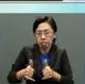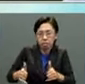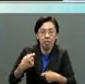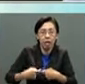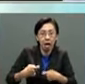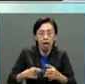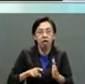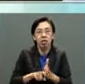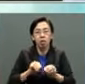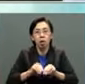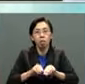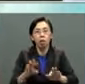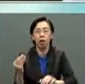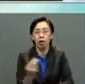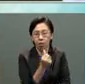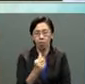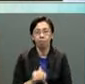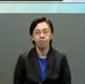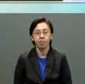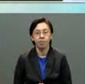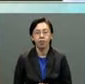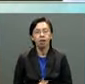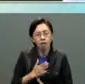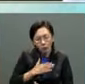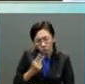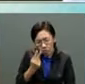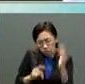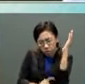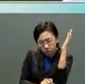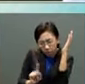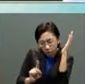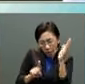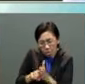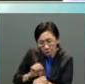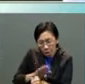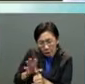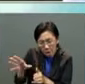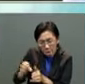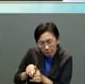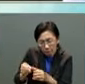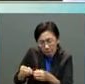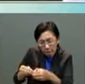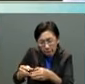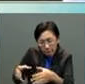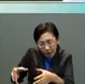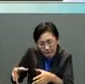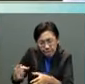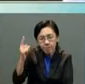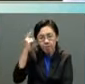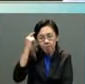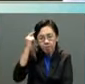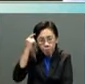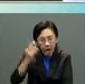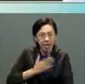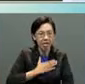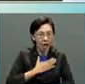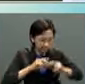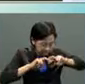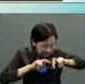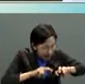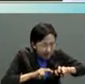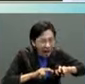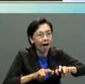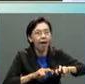ขึ้นอย่างไรก็ตามแต่เราได้บทเรียนตรงนี้มาเราก็เลยเกิดกรณีของการค้นหาเชิงรุกของเราที่ท